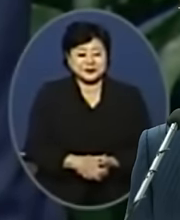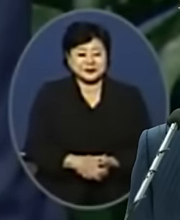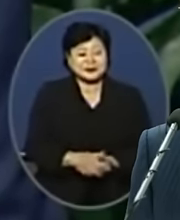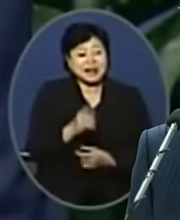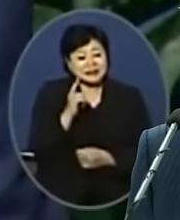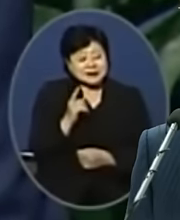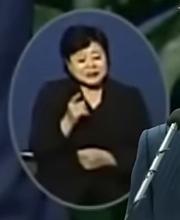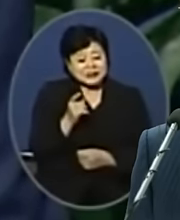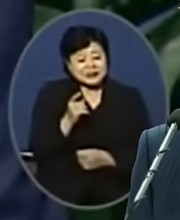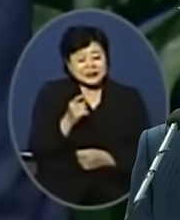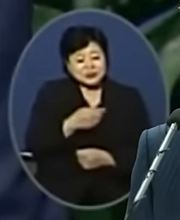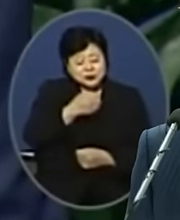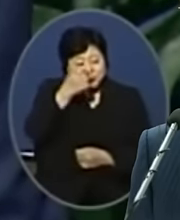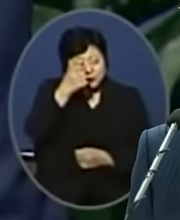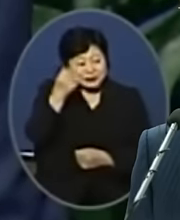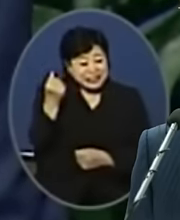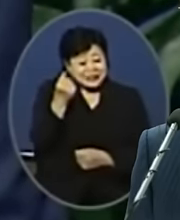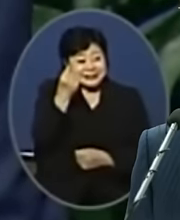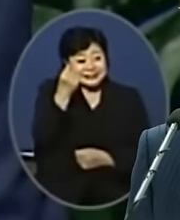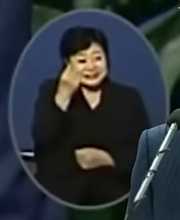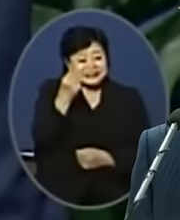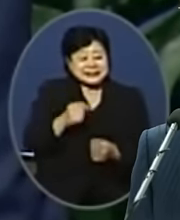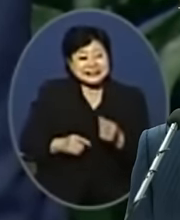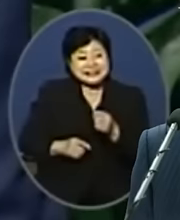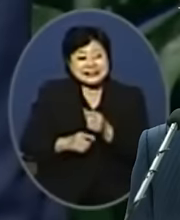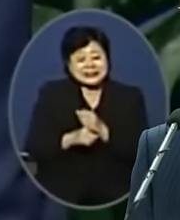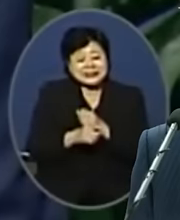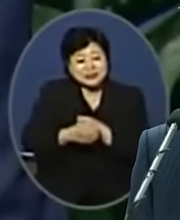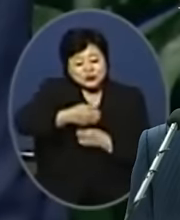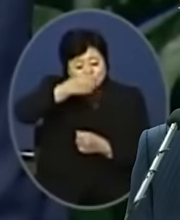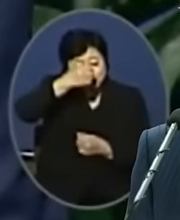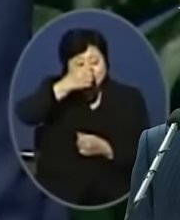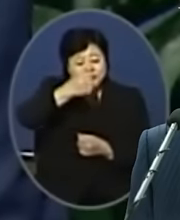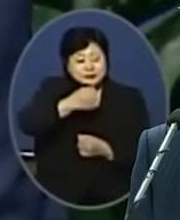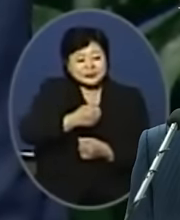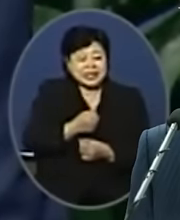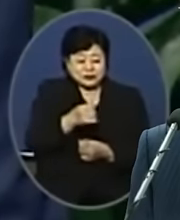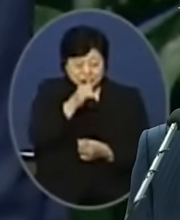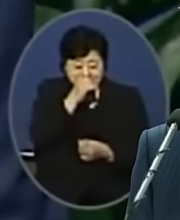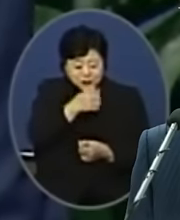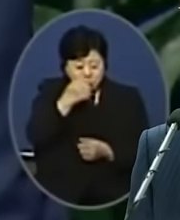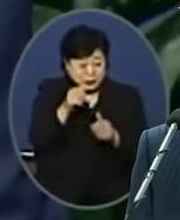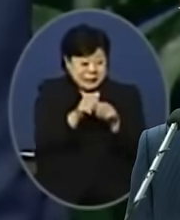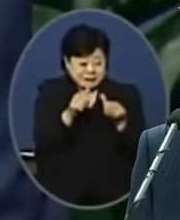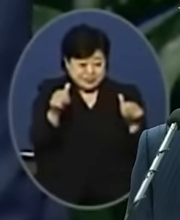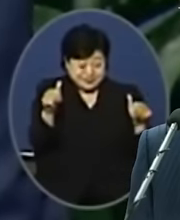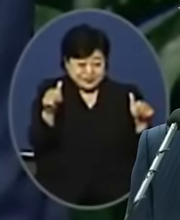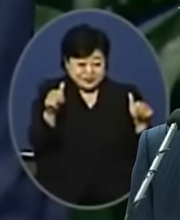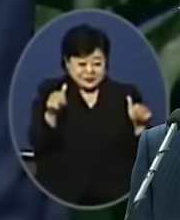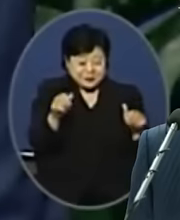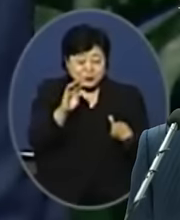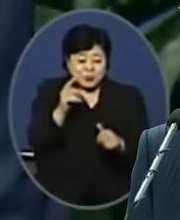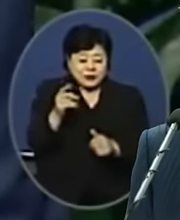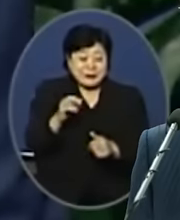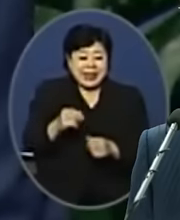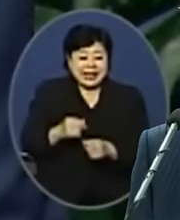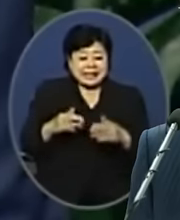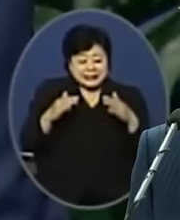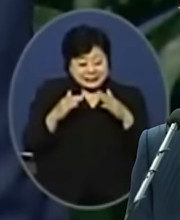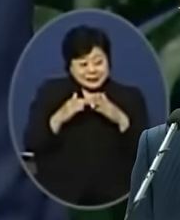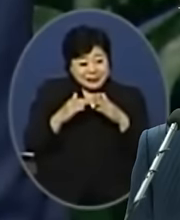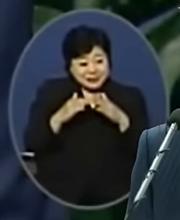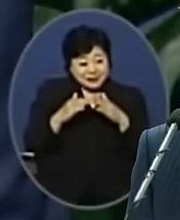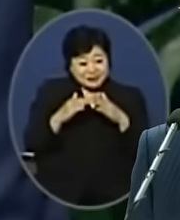그게 꿈이 갖는 의미인 것입니다. 꿈을 품고 있는 요셉이 보디발의 집에서 있은